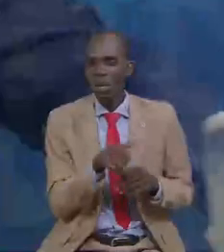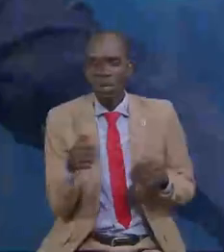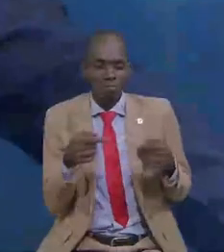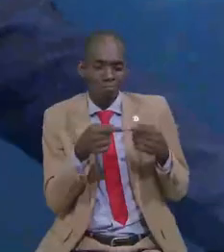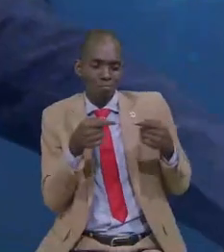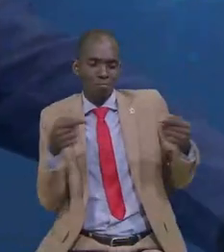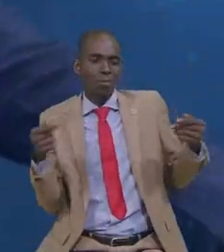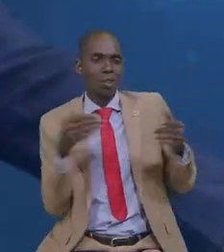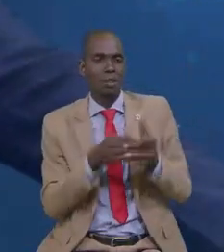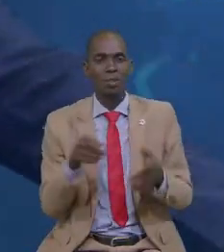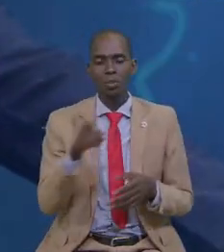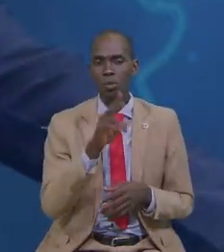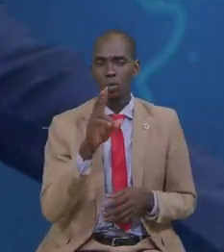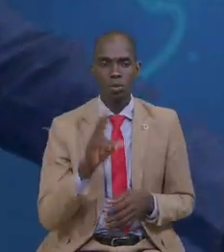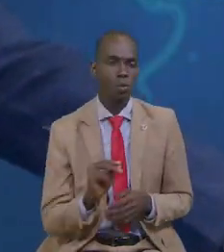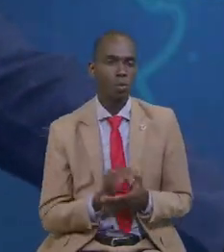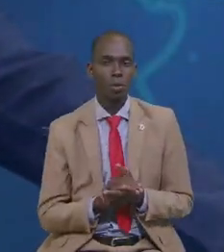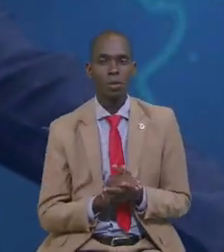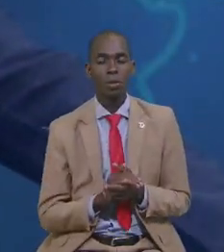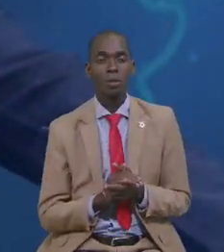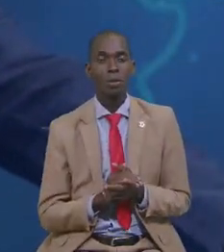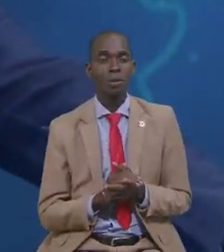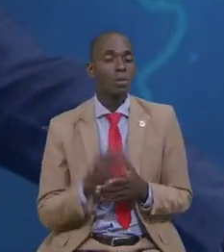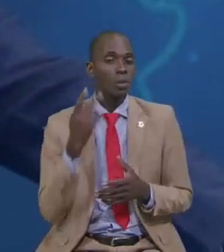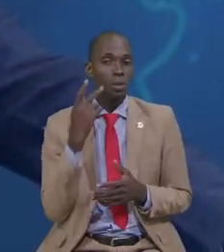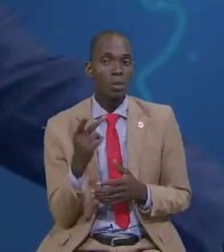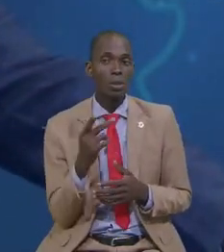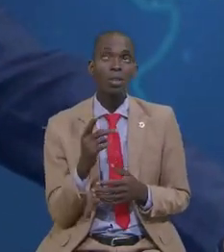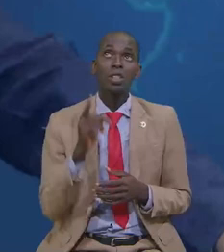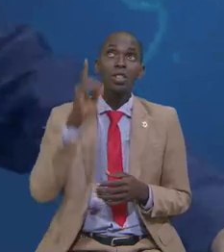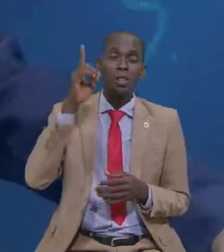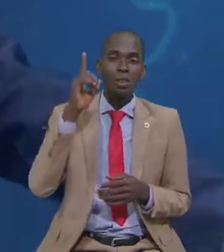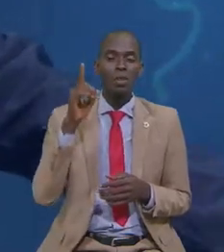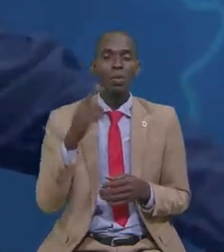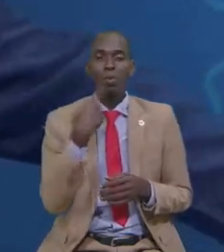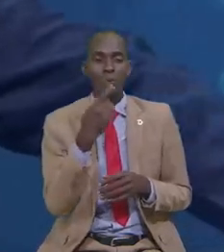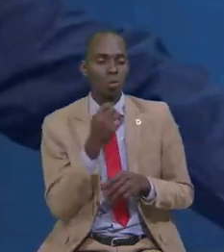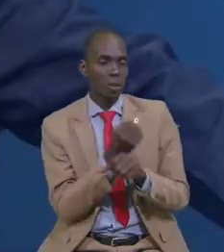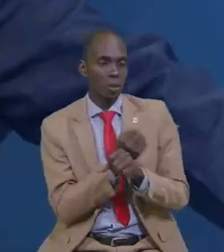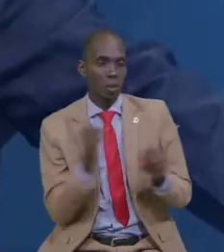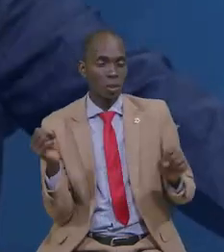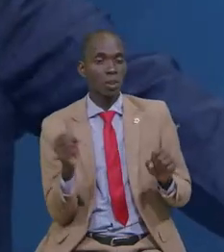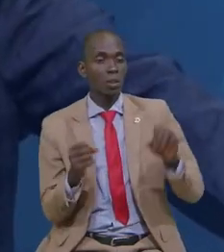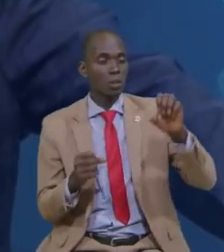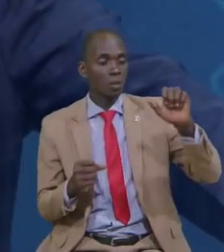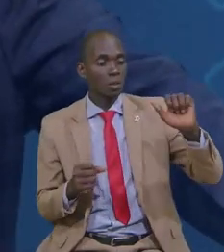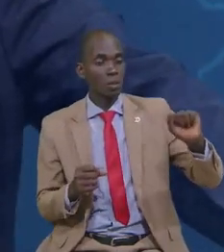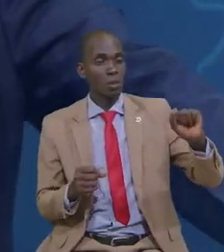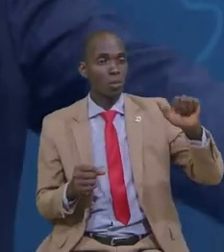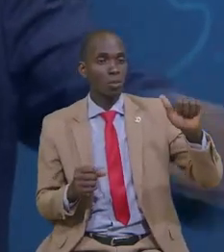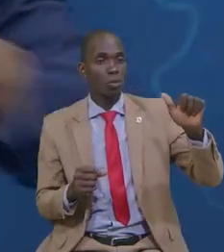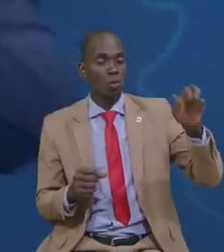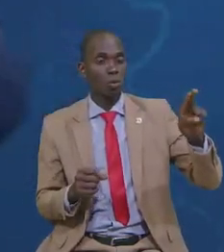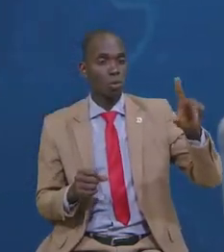Seigneur n'a pas d'animosité contre vous. Si Saul, Paul peut être sauvé